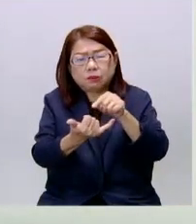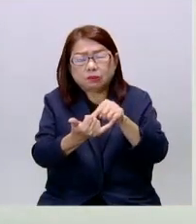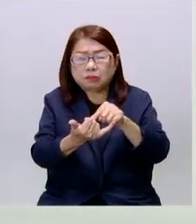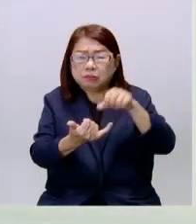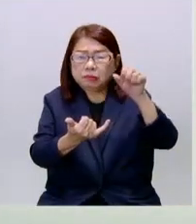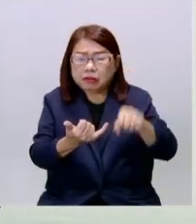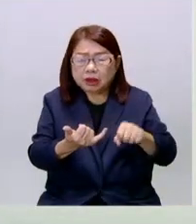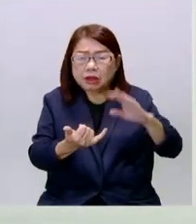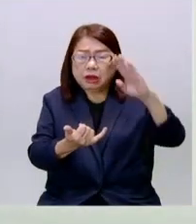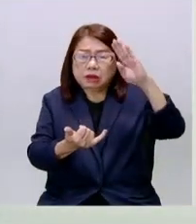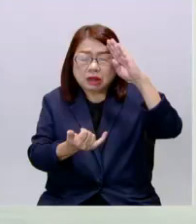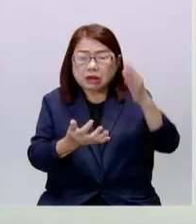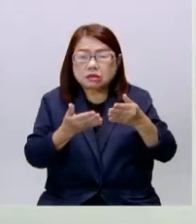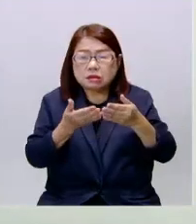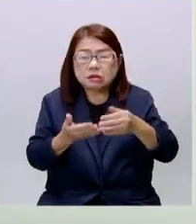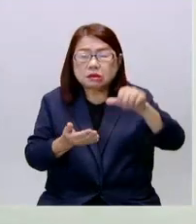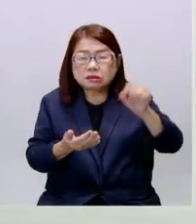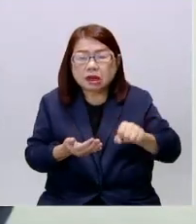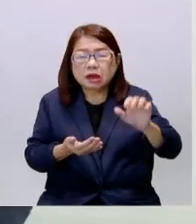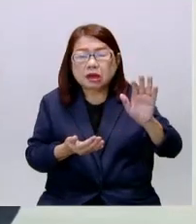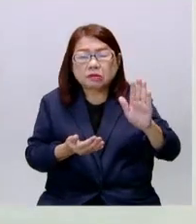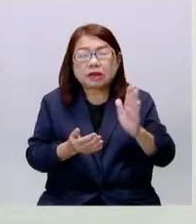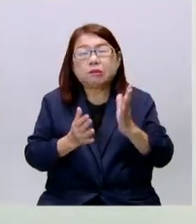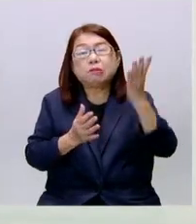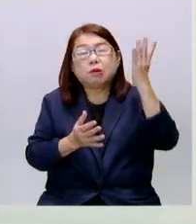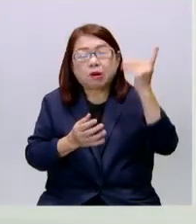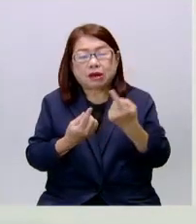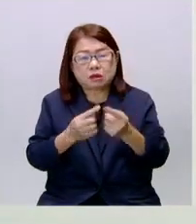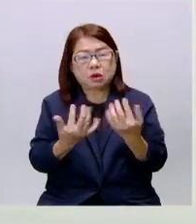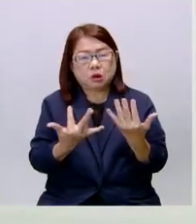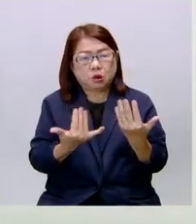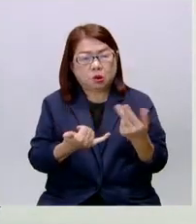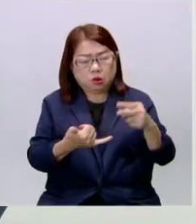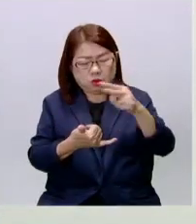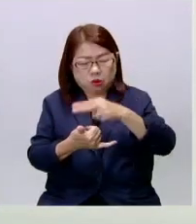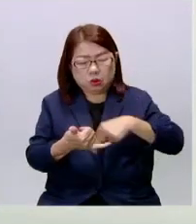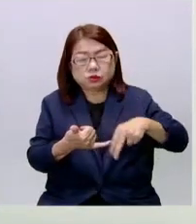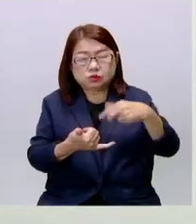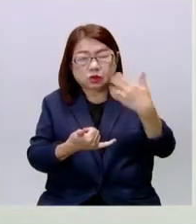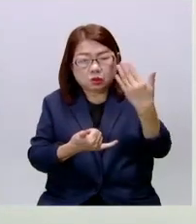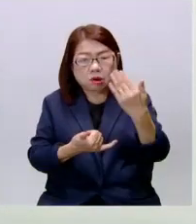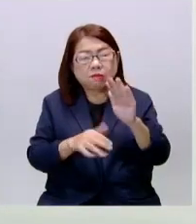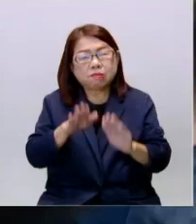ที่สูญหายหรือไม่โดยยังคงต้องรอการพิสูจน์อัตลักษณ์บุคคลซึ่งอาจจะใช้ระยะเวลาอีกราว3วันครับ